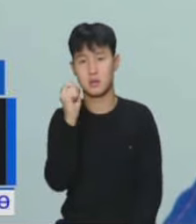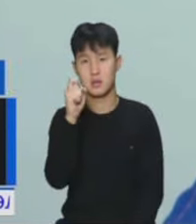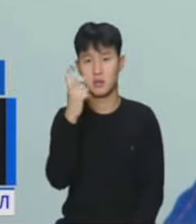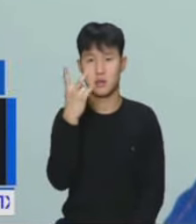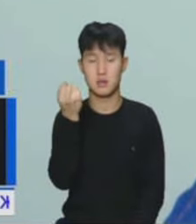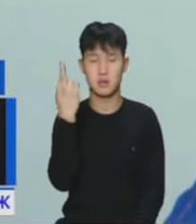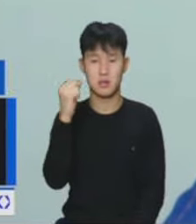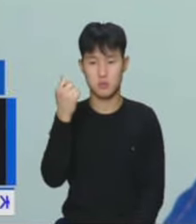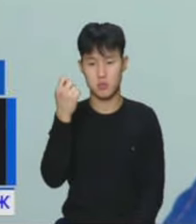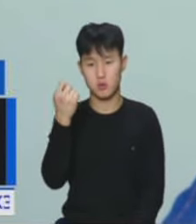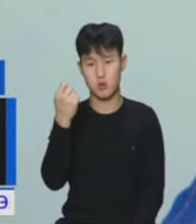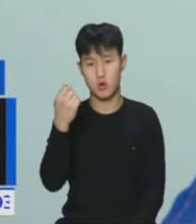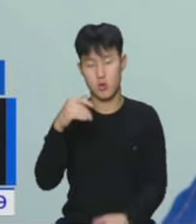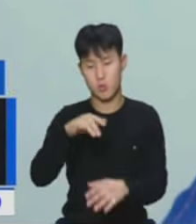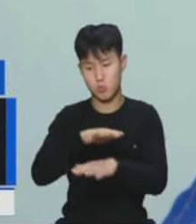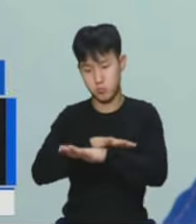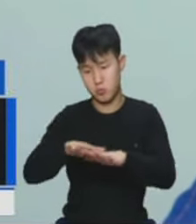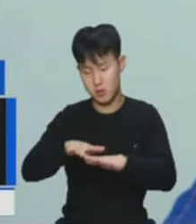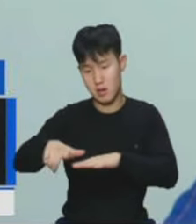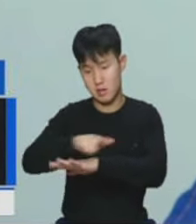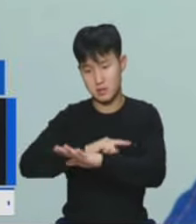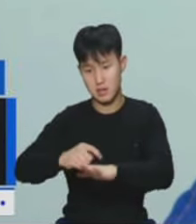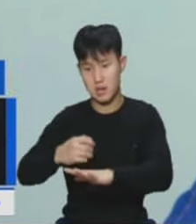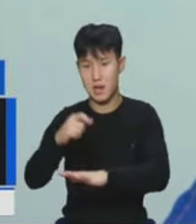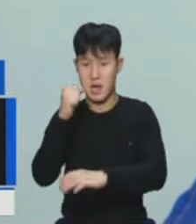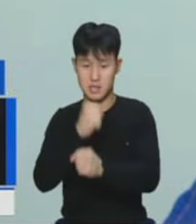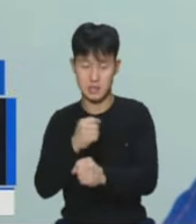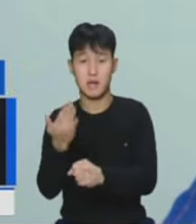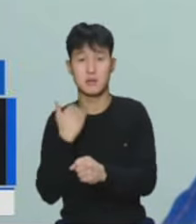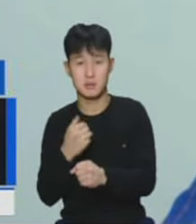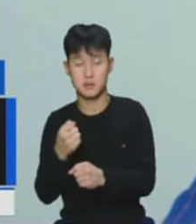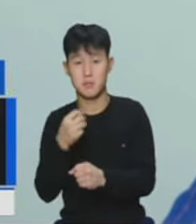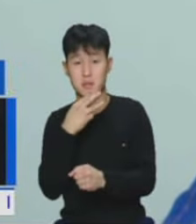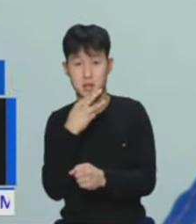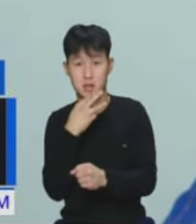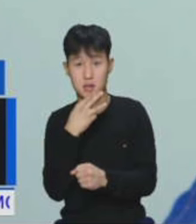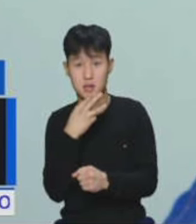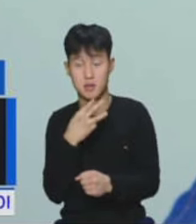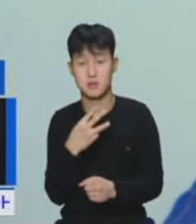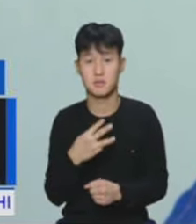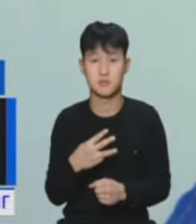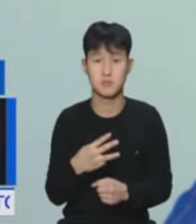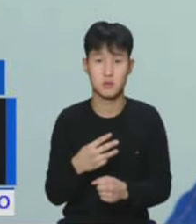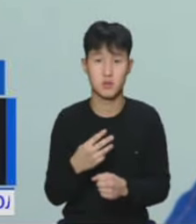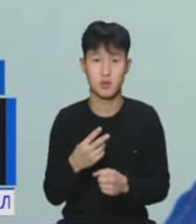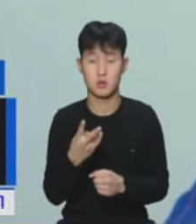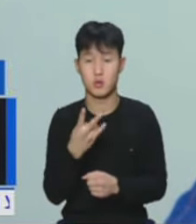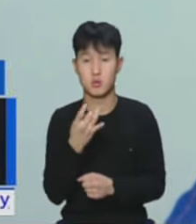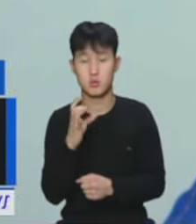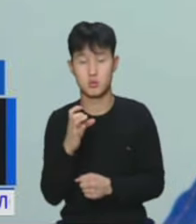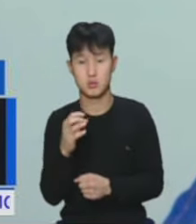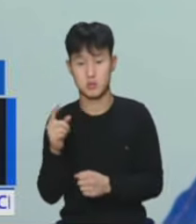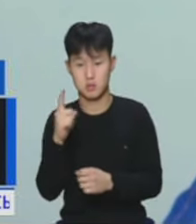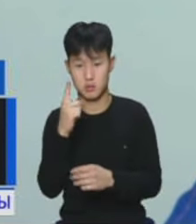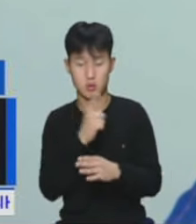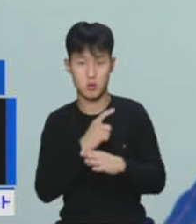найдын хөрс суултын ажлыг одоо авсан байна л гэсэн ийм утгатай мэдээллийг нүүрсний төр хороондоо хийсэн.